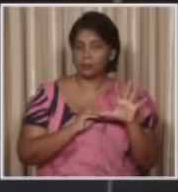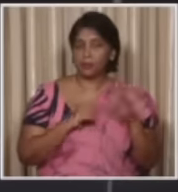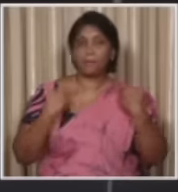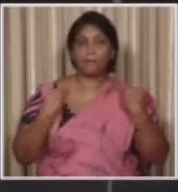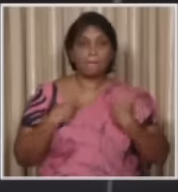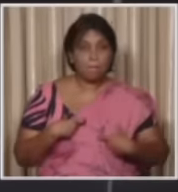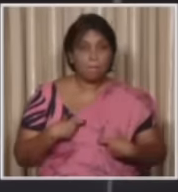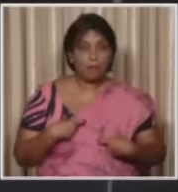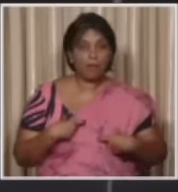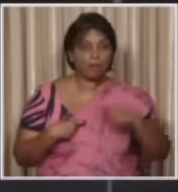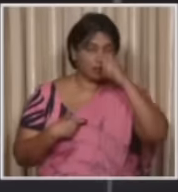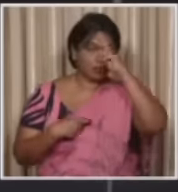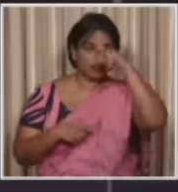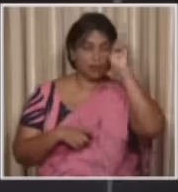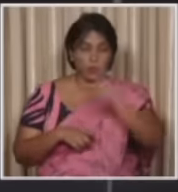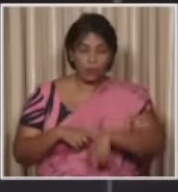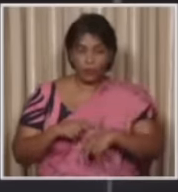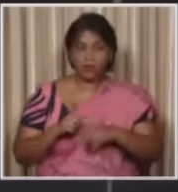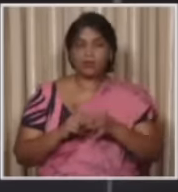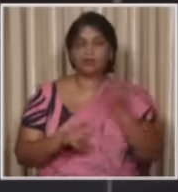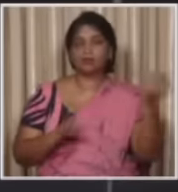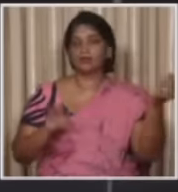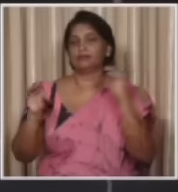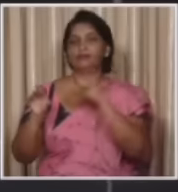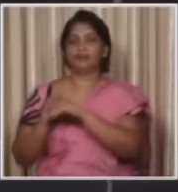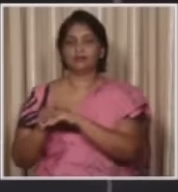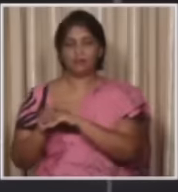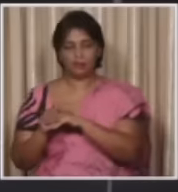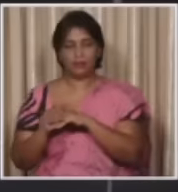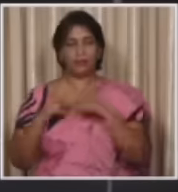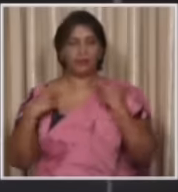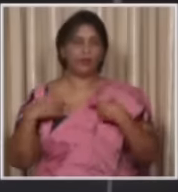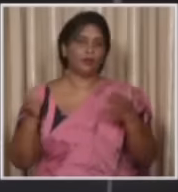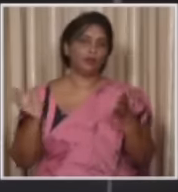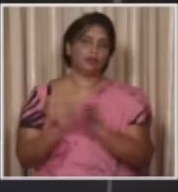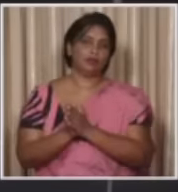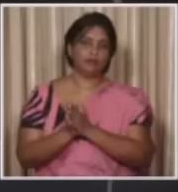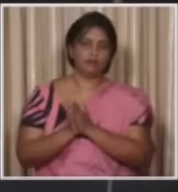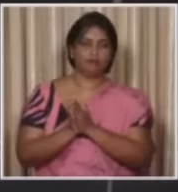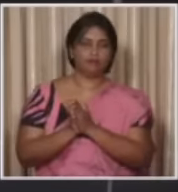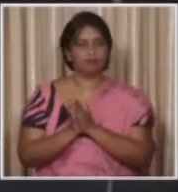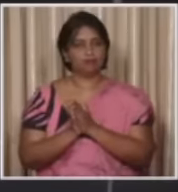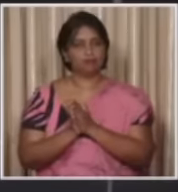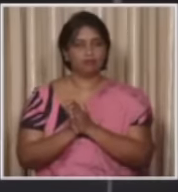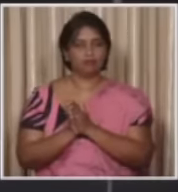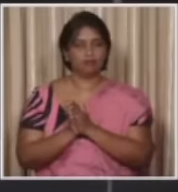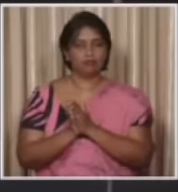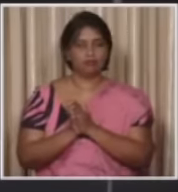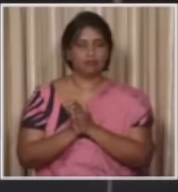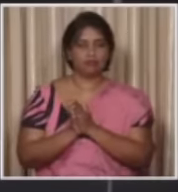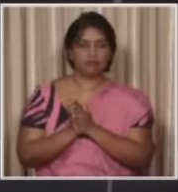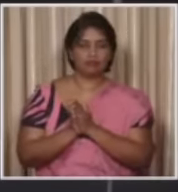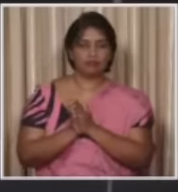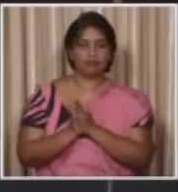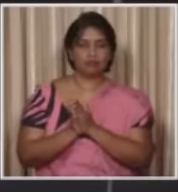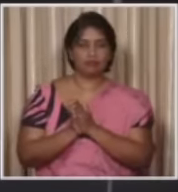මහින්ද රාජපක්ෂ මහත්තයා ජනාධිපති වුණාම එතුමා මේ පැත්තට ආවා මහින්ද රාජපක්ෂ මහත්තයාගේ ටිකක් අර අතමා හිතන්නේ ටිකක්